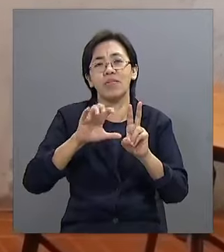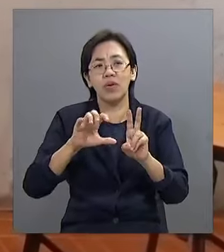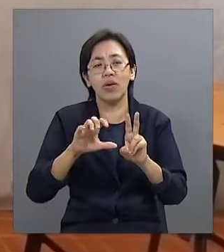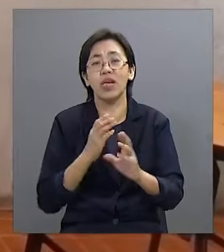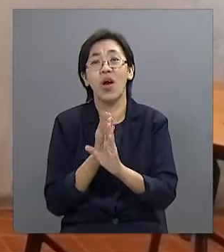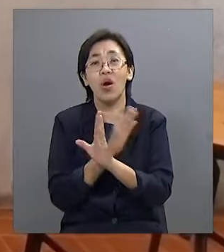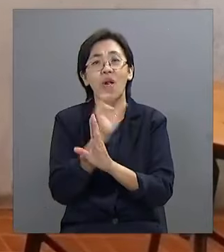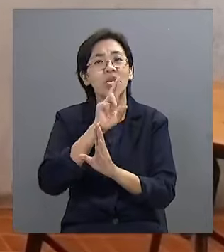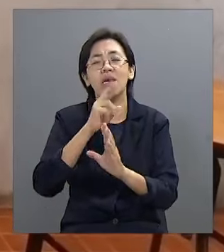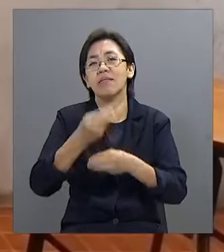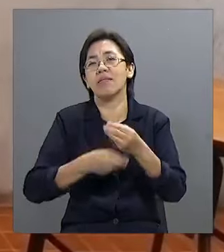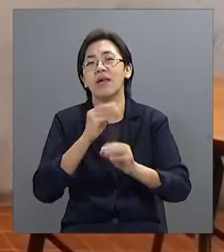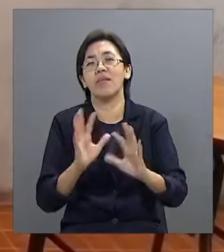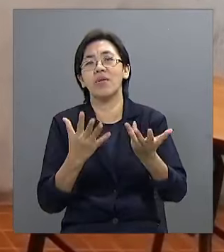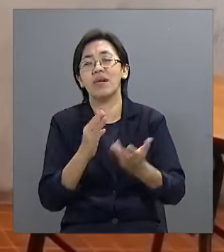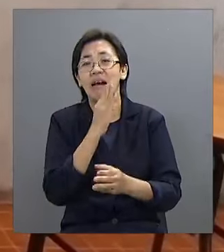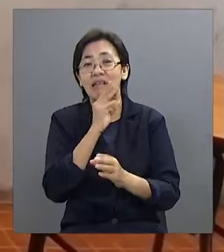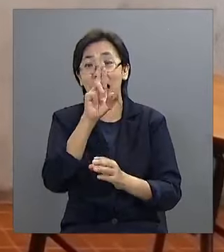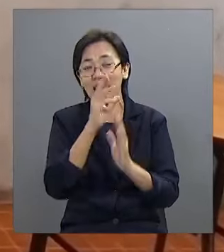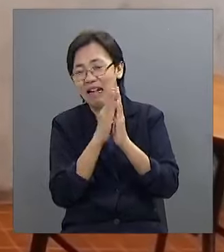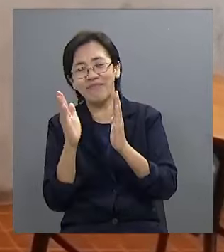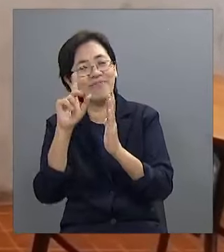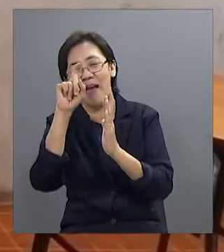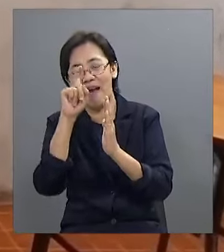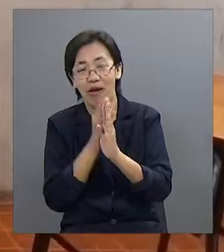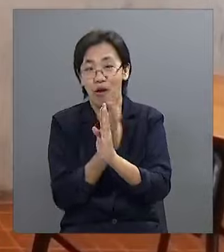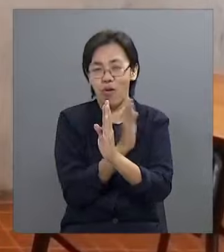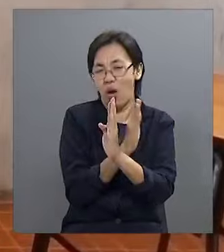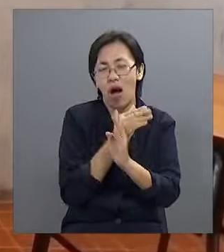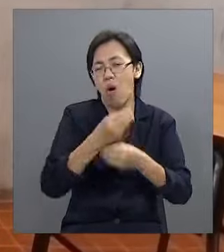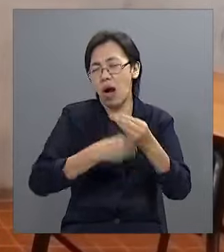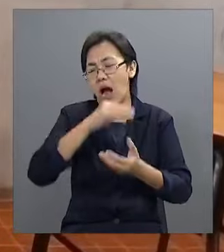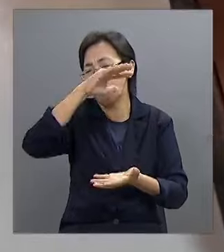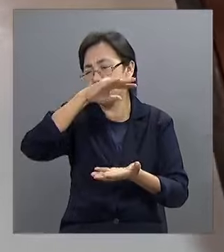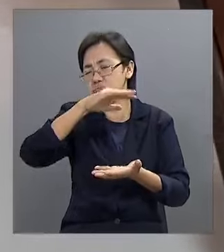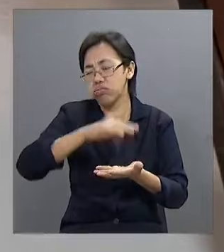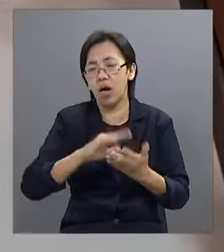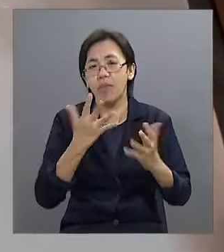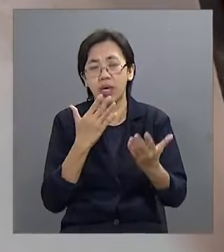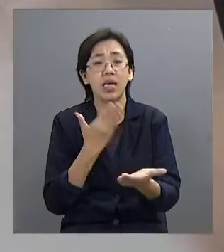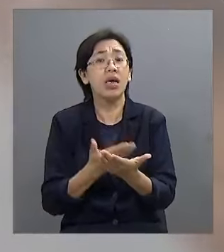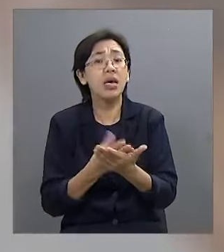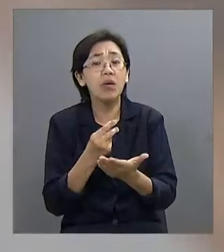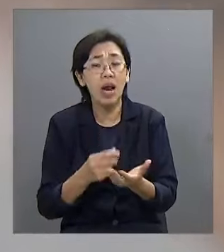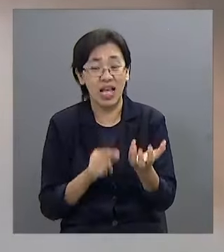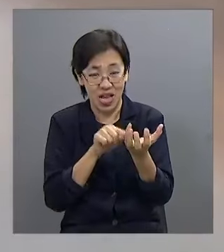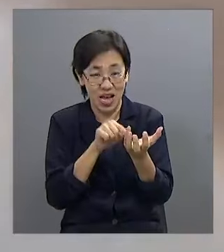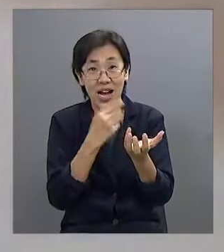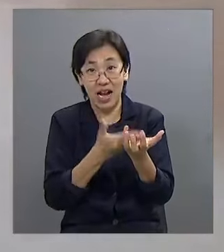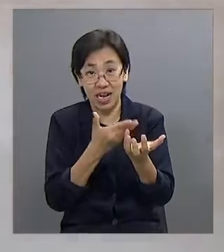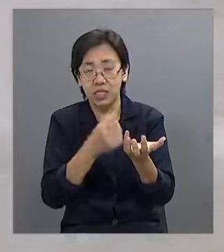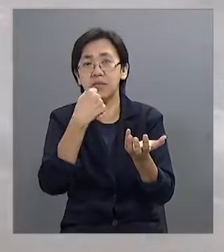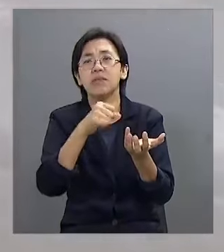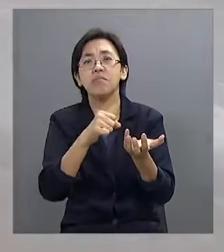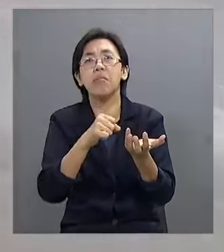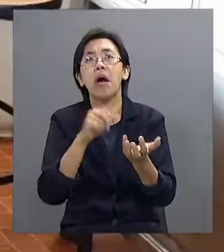นี่ถ้าไปหลังเที่ยงไม่ได้รับประทานแล้วนะคะร้านนี้ก็แค่10บาทเองนะคุณผู้ชมถือว่าหายากมากๆเลยนะคะในยุคนี้